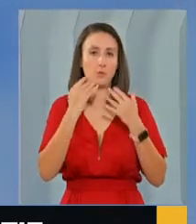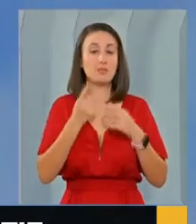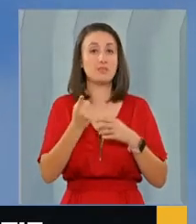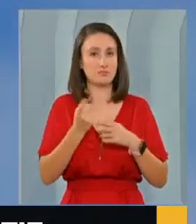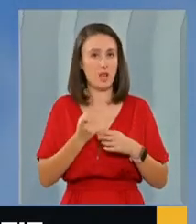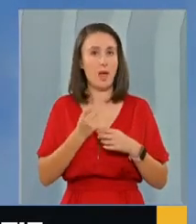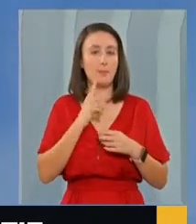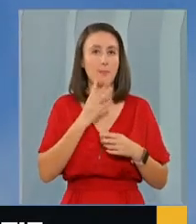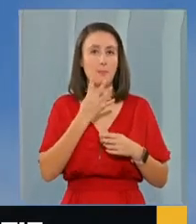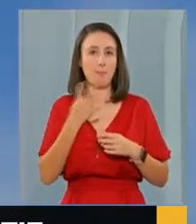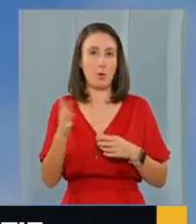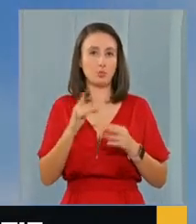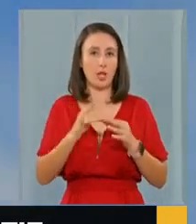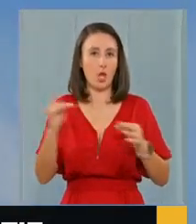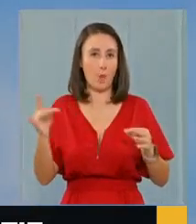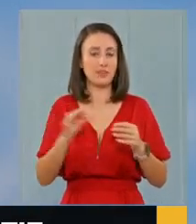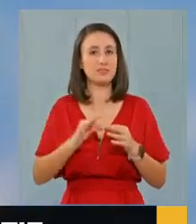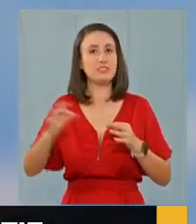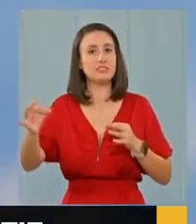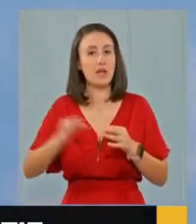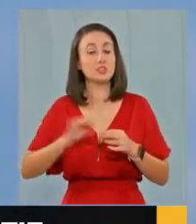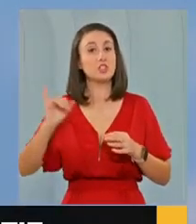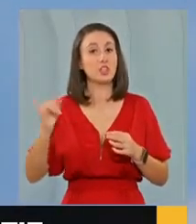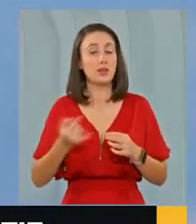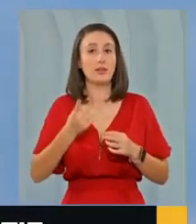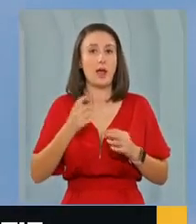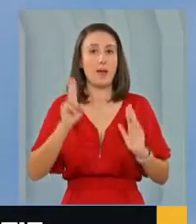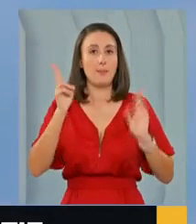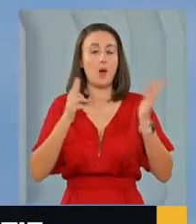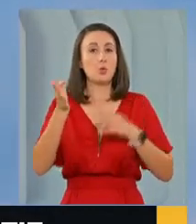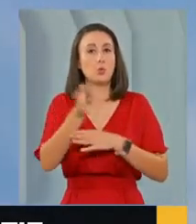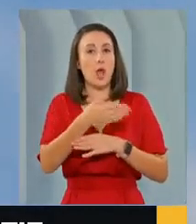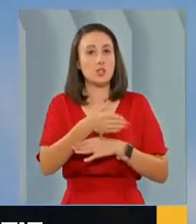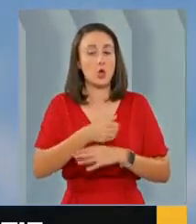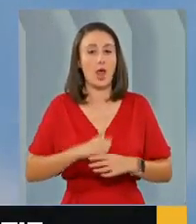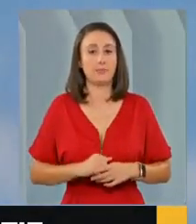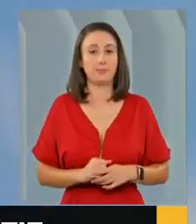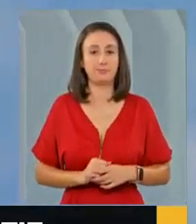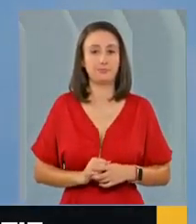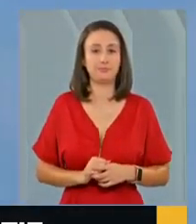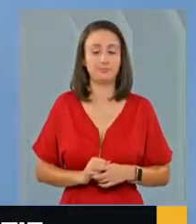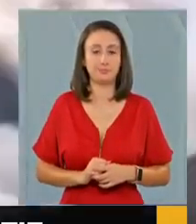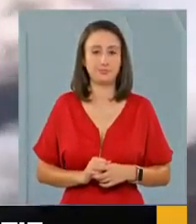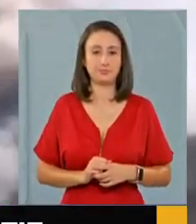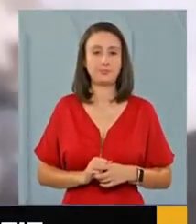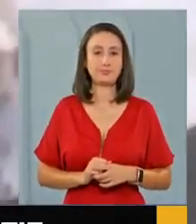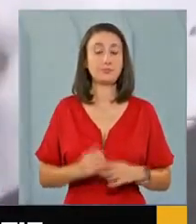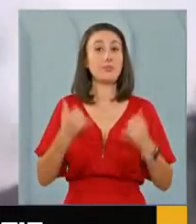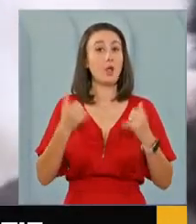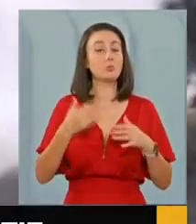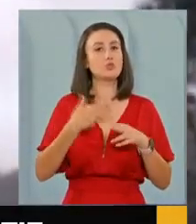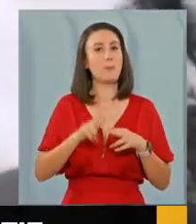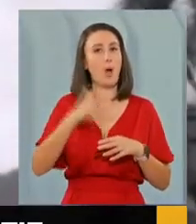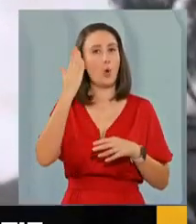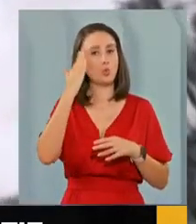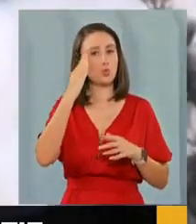provenea însă de la 400 de kilometri depărtare, mai exact din Parcul Național Serra de Estrela din Portugalia. Acum, cei mai cunoscuți